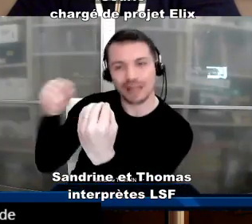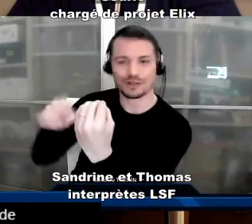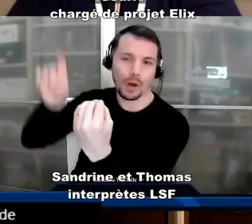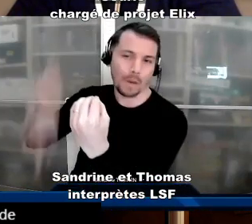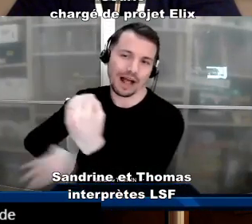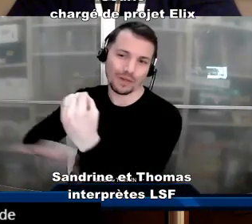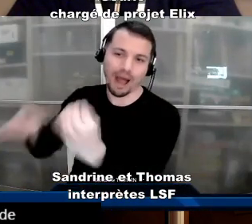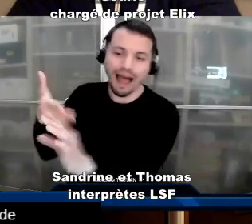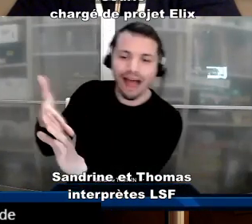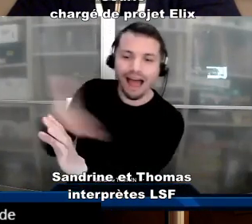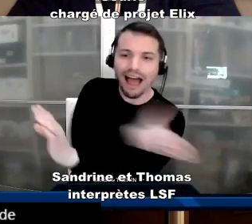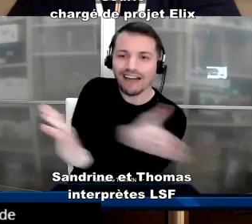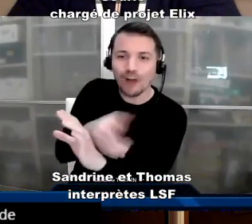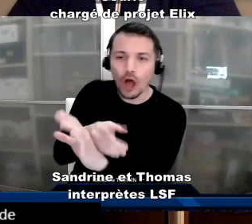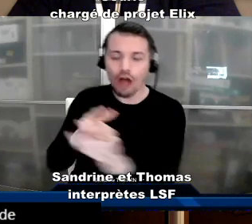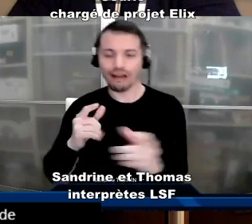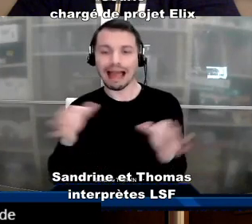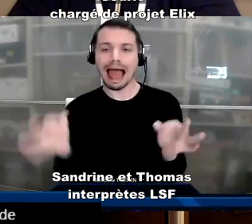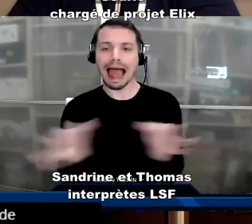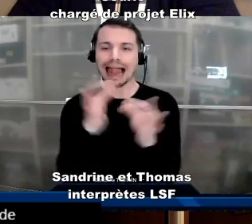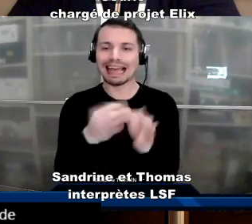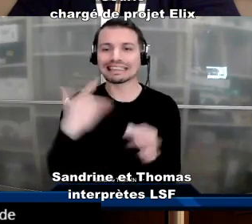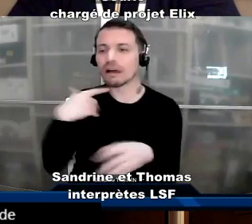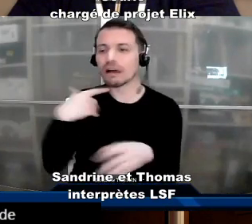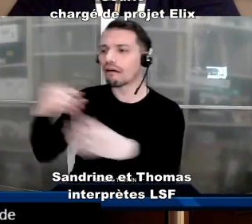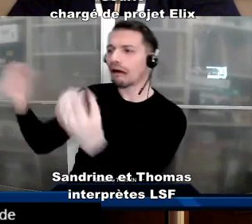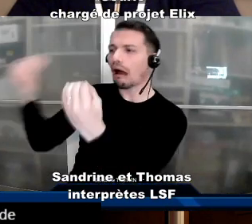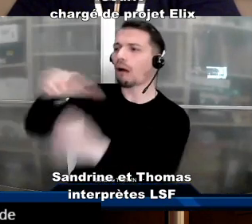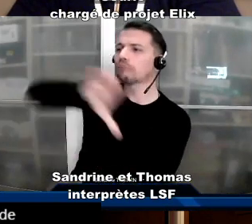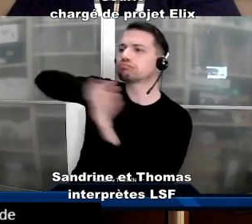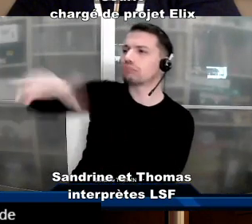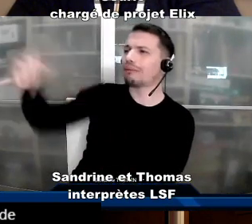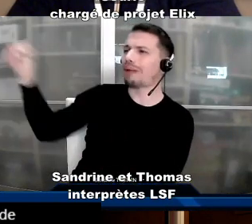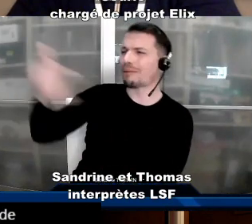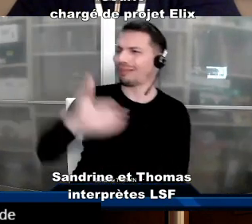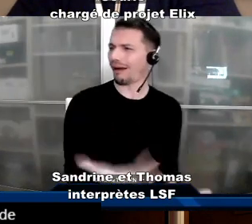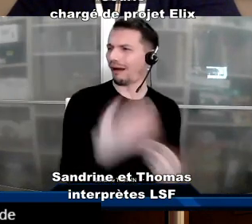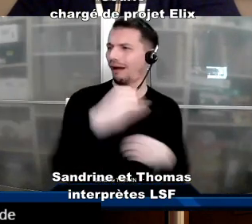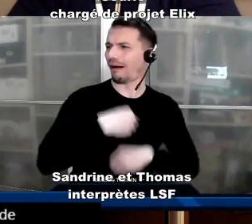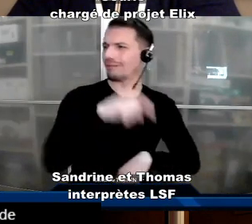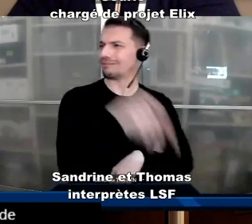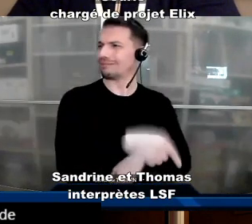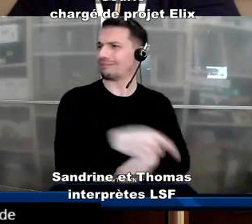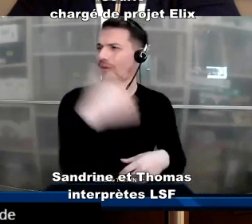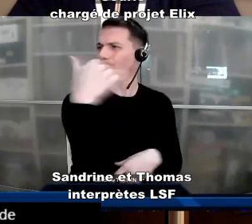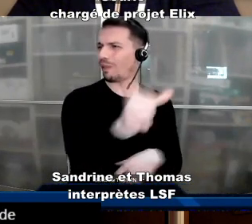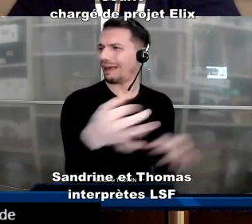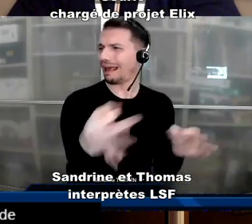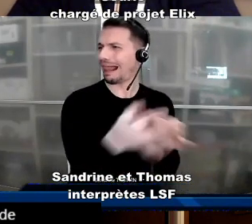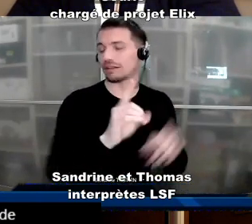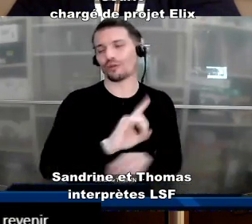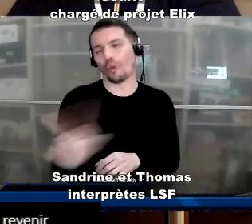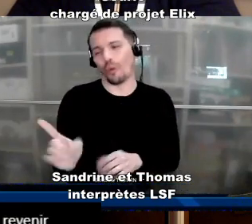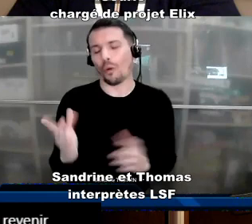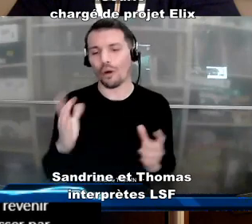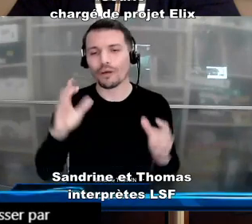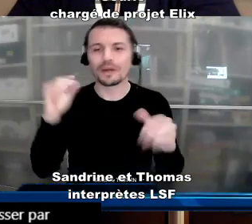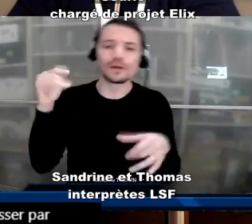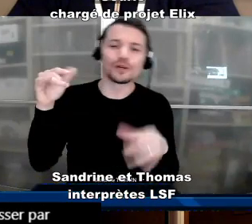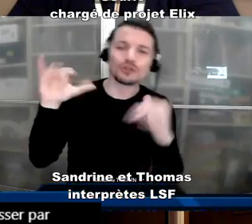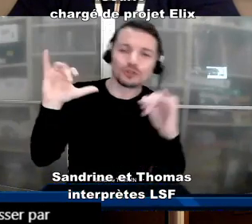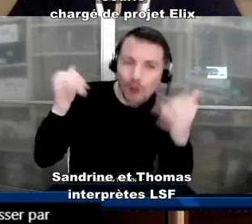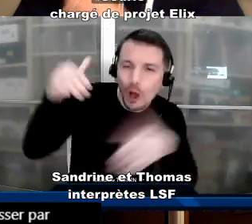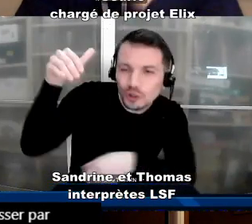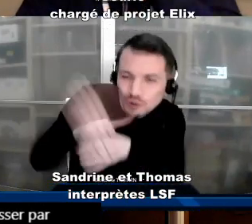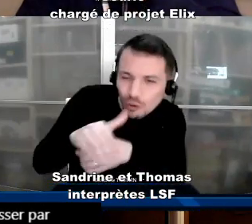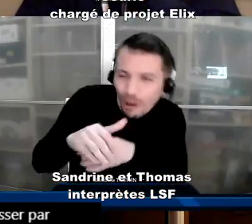l'ambition de remplacer les cours de langue des signes, au contraire. Mais voilà, par le biais des jeux, des soirées jeux, des repas sans son,